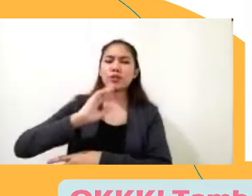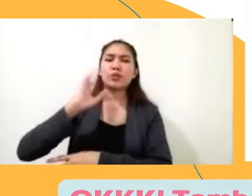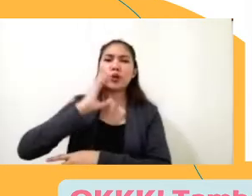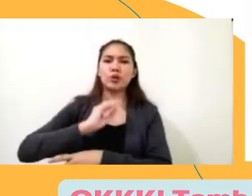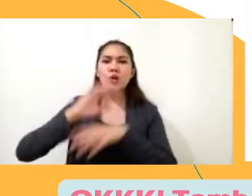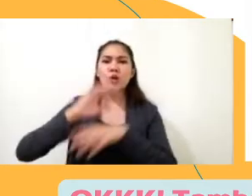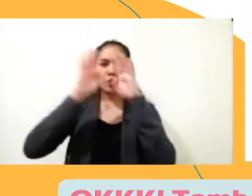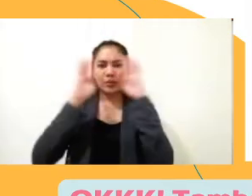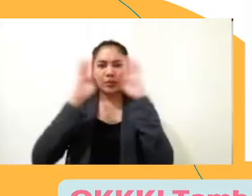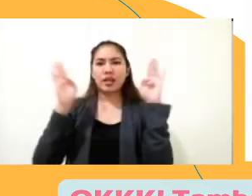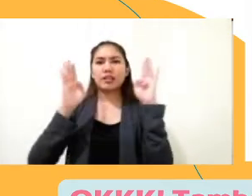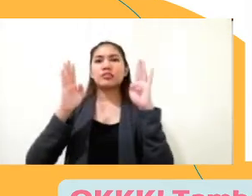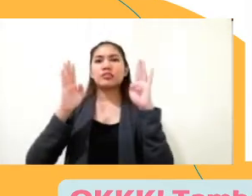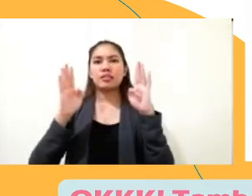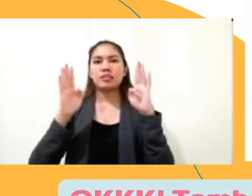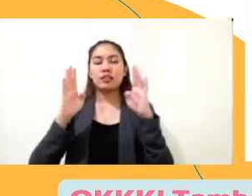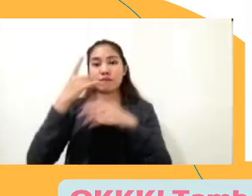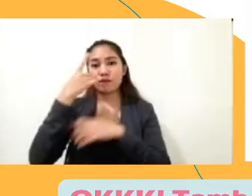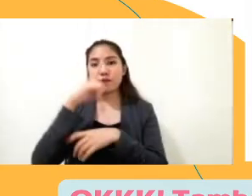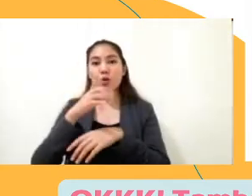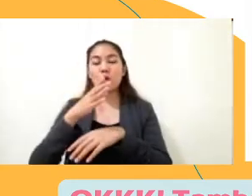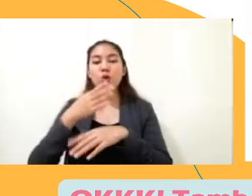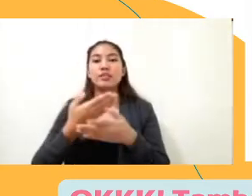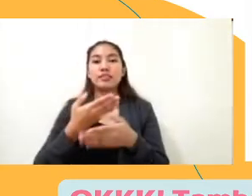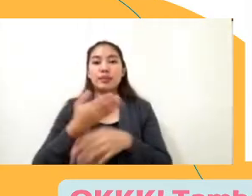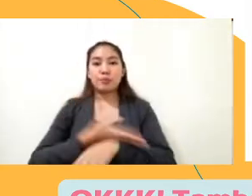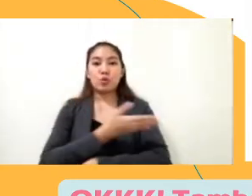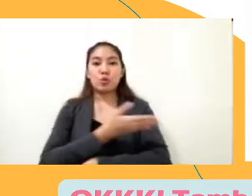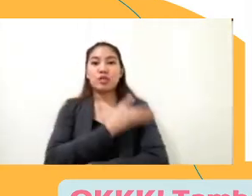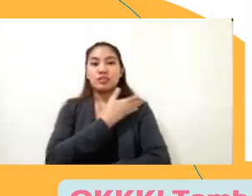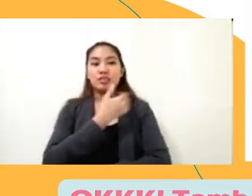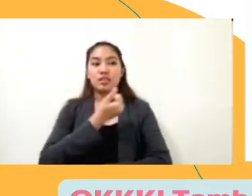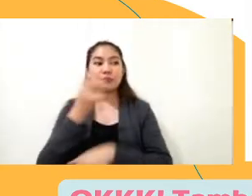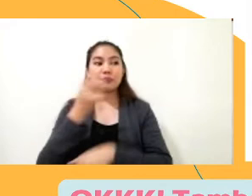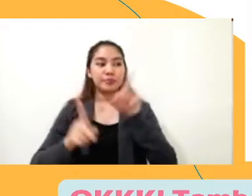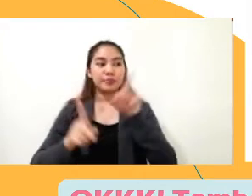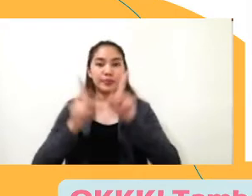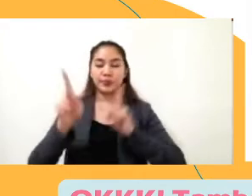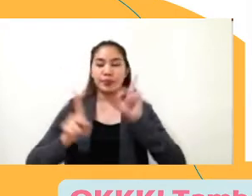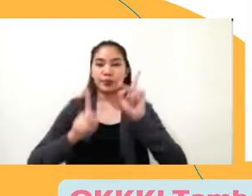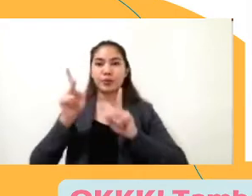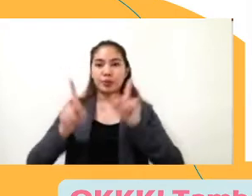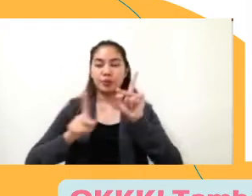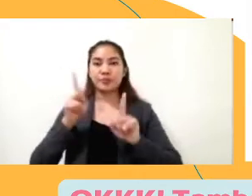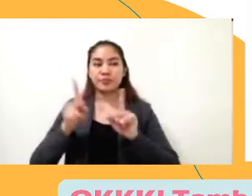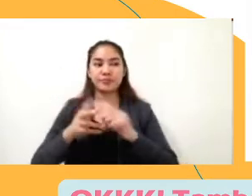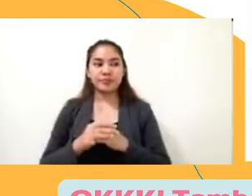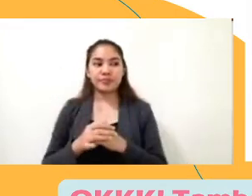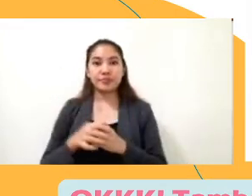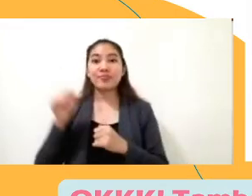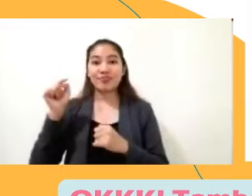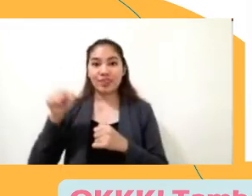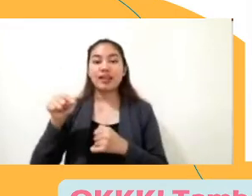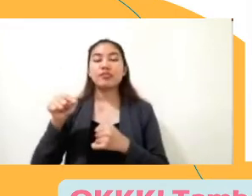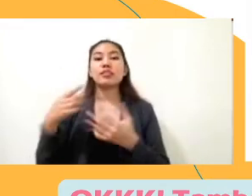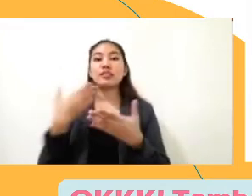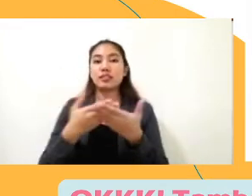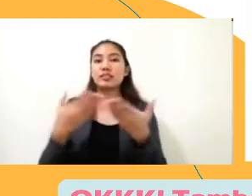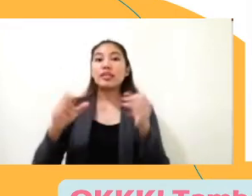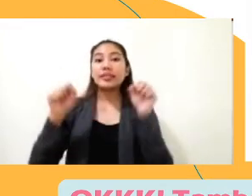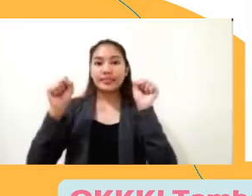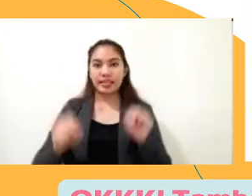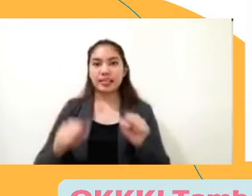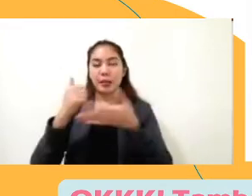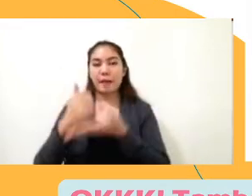sa ikauunlad rin ng ating kapwa, yan yung mga ilang bagay na makakatulong sa atin sa tuloy-tuloy natin